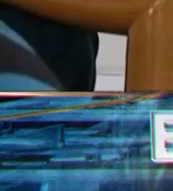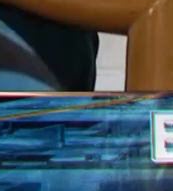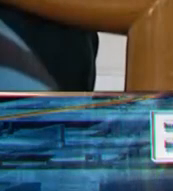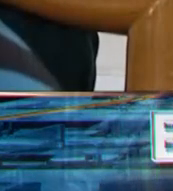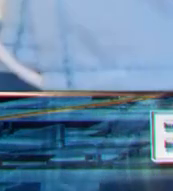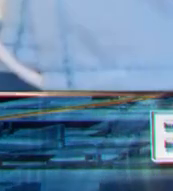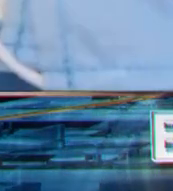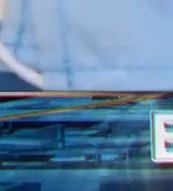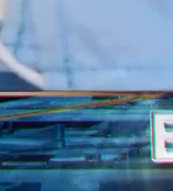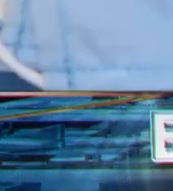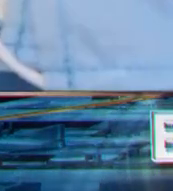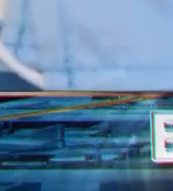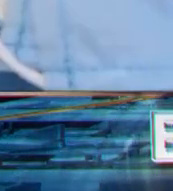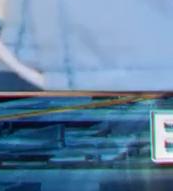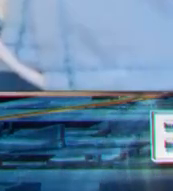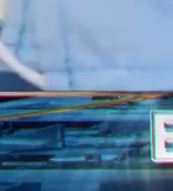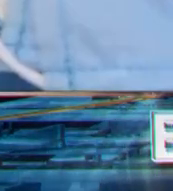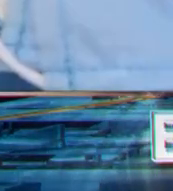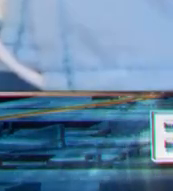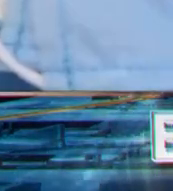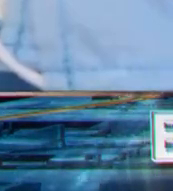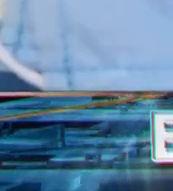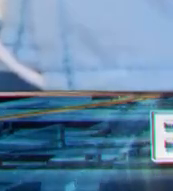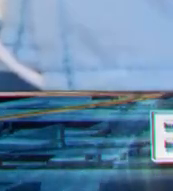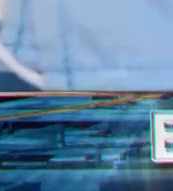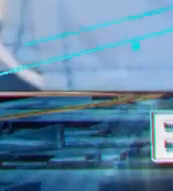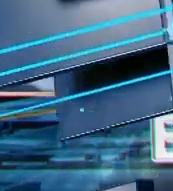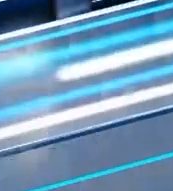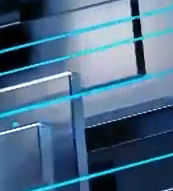жұмыс орындарына мүгедек балалары бар аналар тартылды.